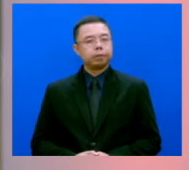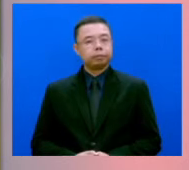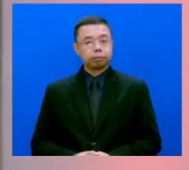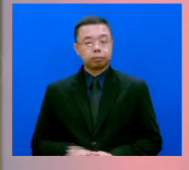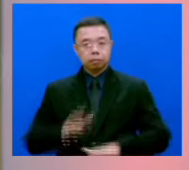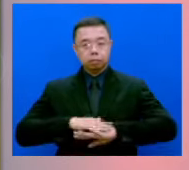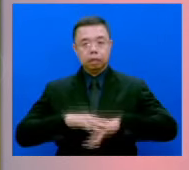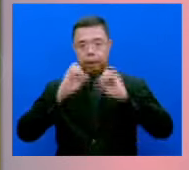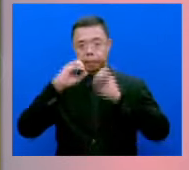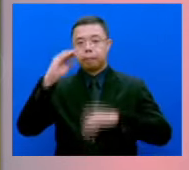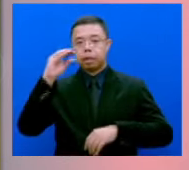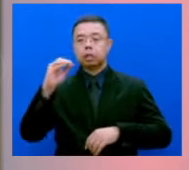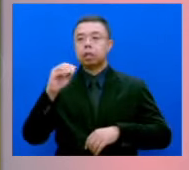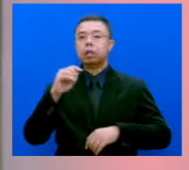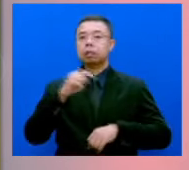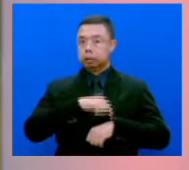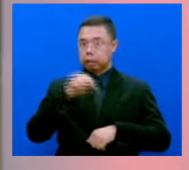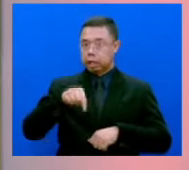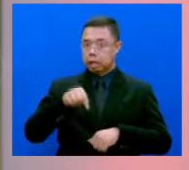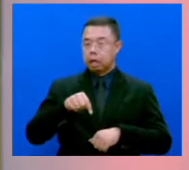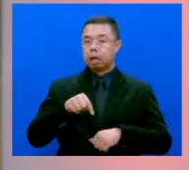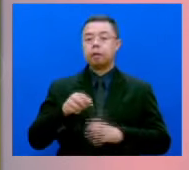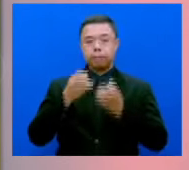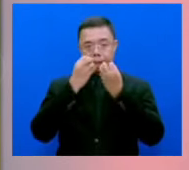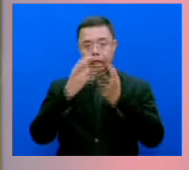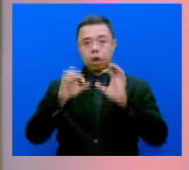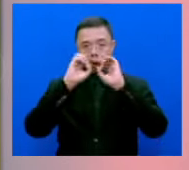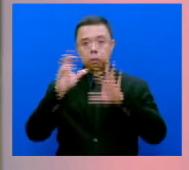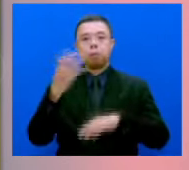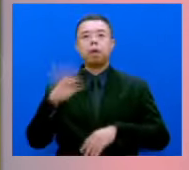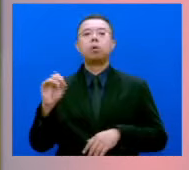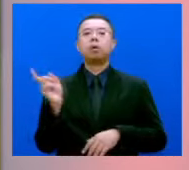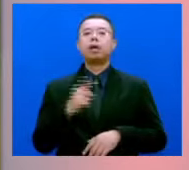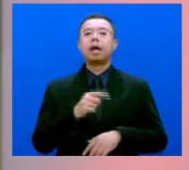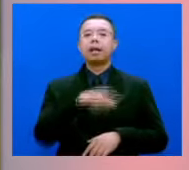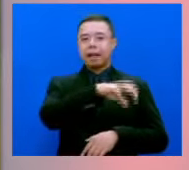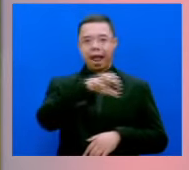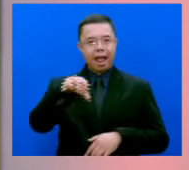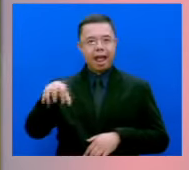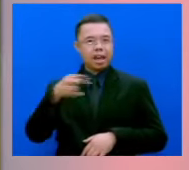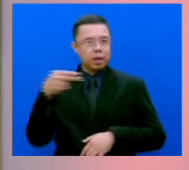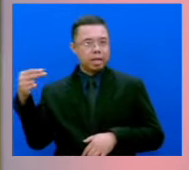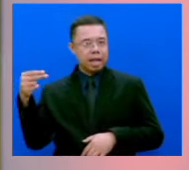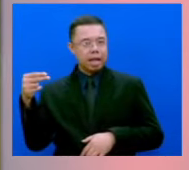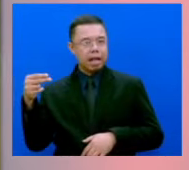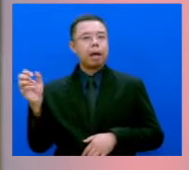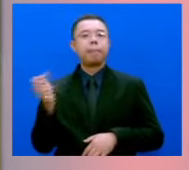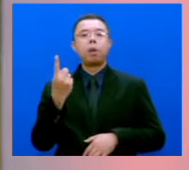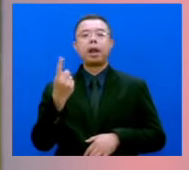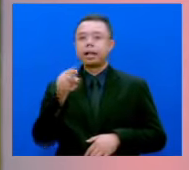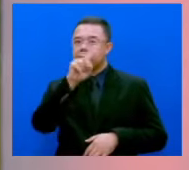Anda kembali di Kabar Pagi, pemirsa. Pada segmen ini kami akan menghadirkan kabar-kabar terkini dari sejumlah daerah di tanah air. Kita akan bergabung